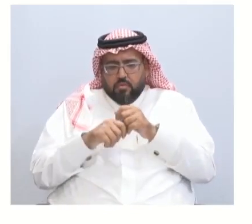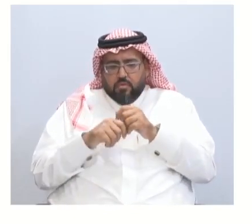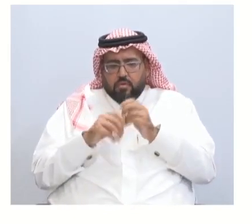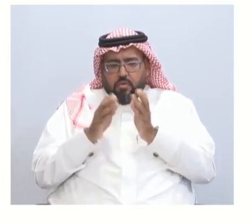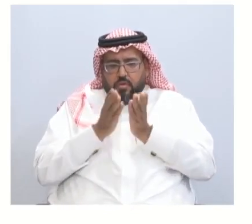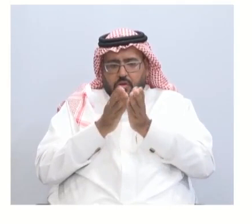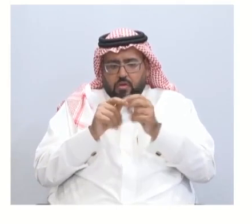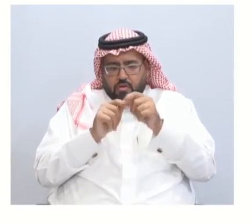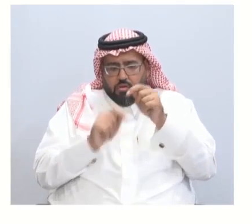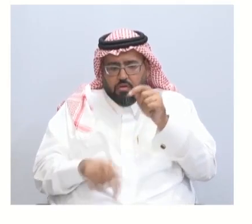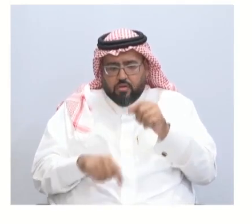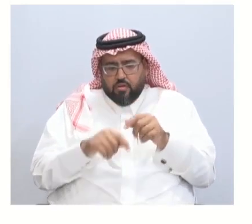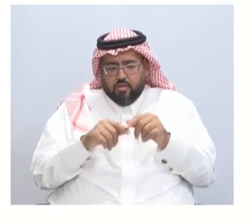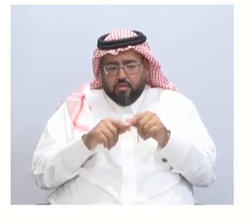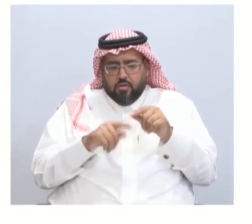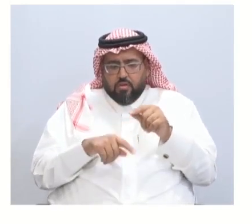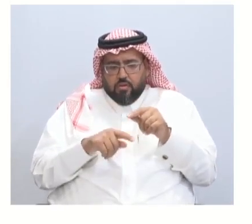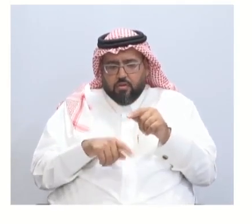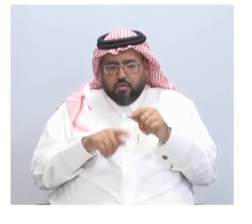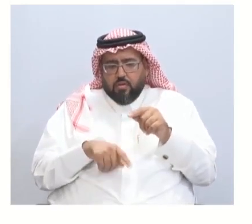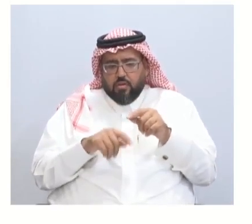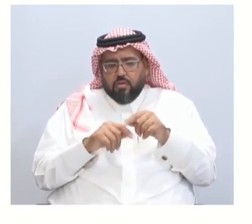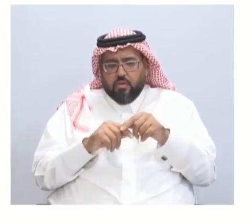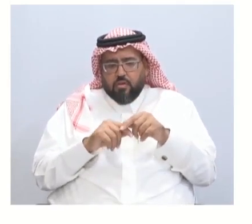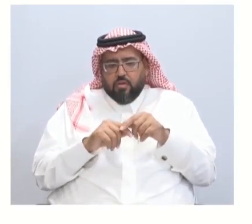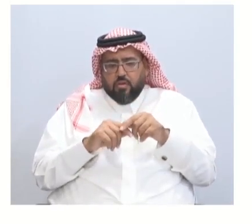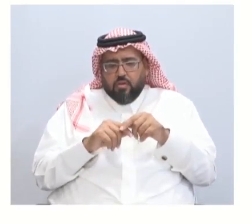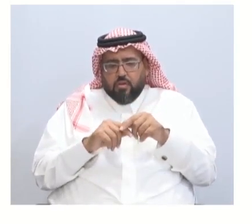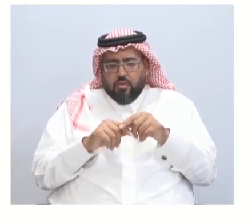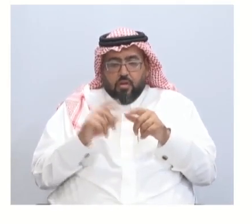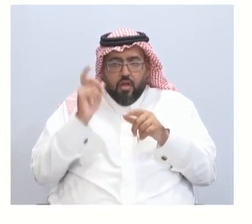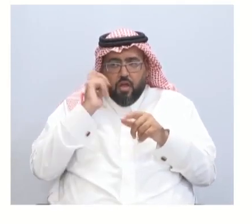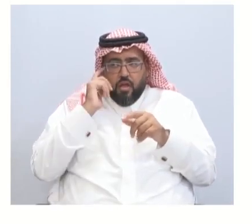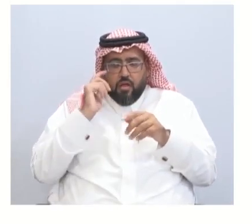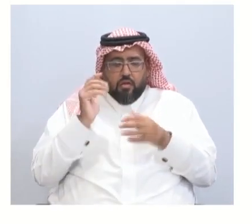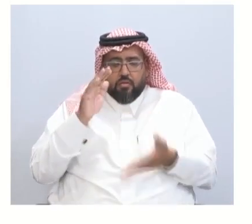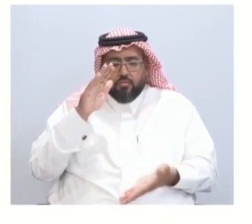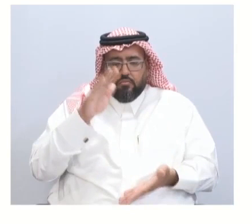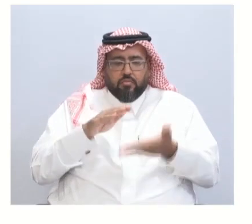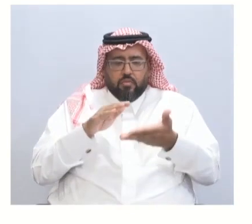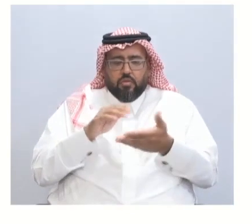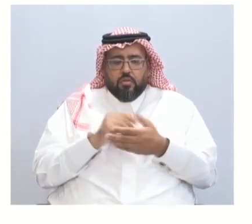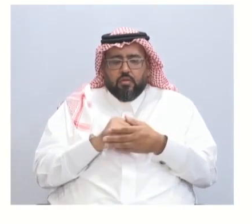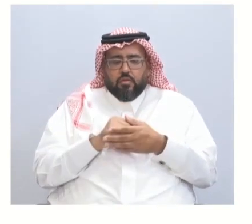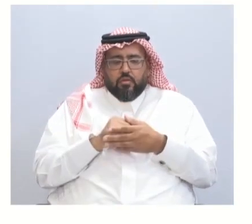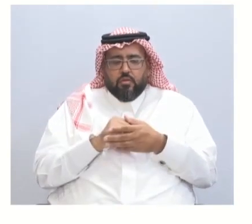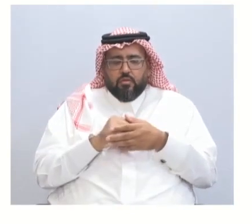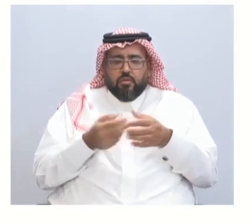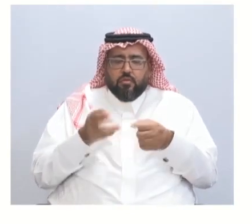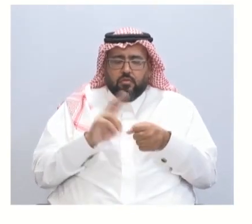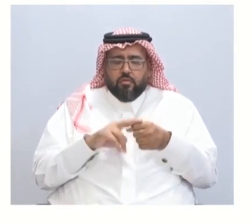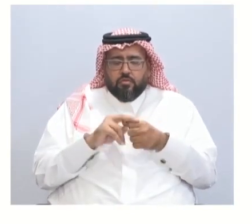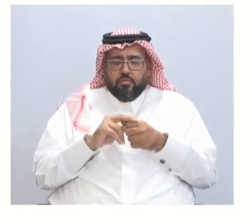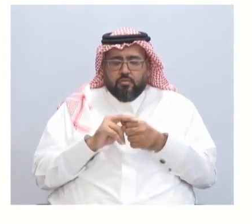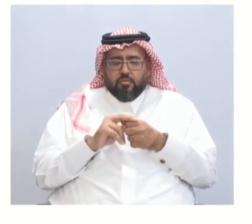السفينه الى ال الى القاع او الى قاع البحر حتى ارتدادها عنه وعودتها